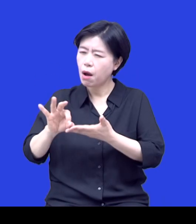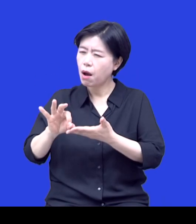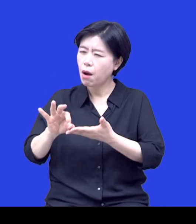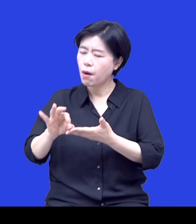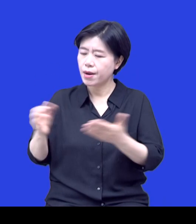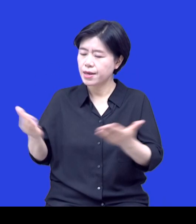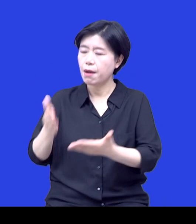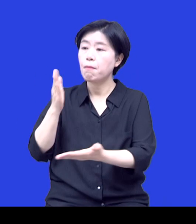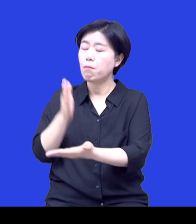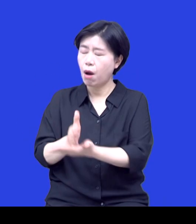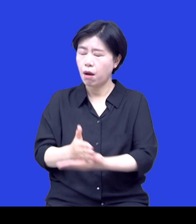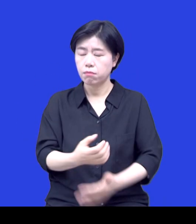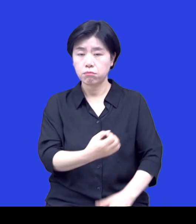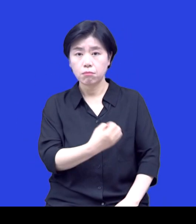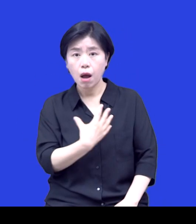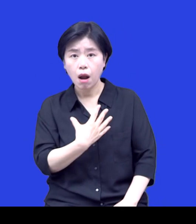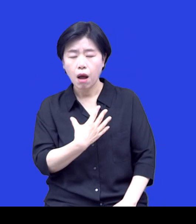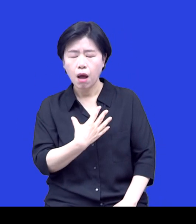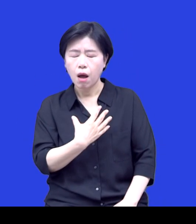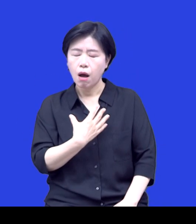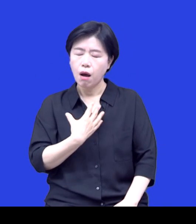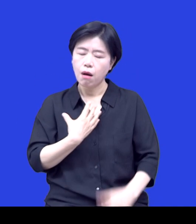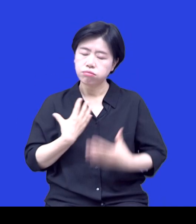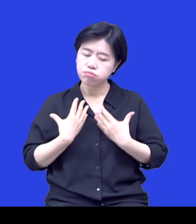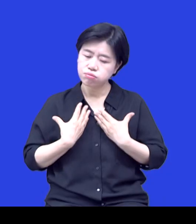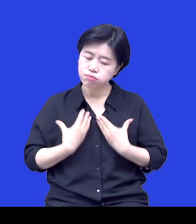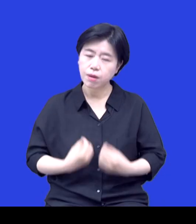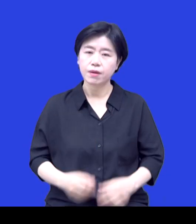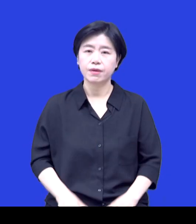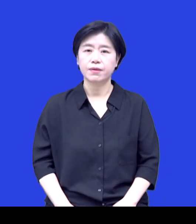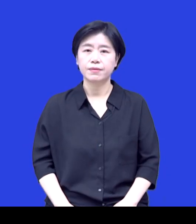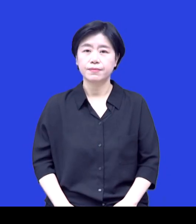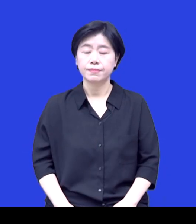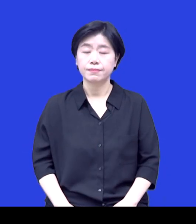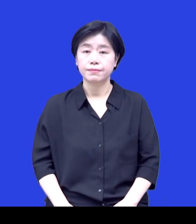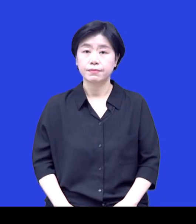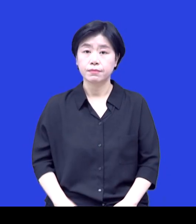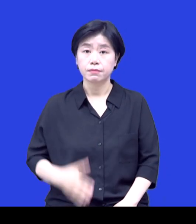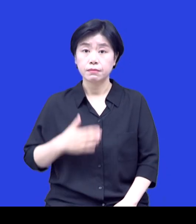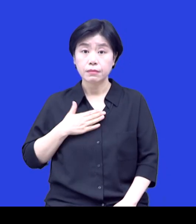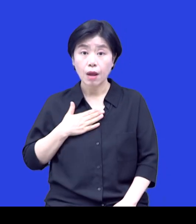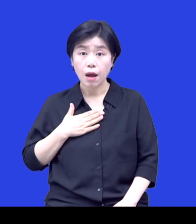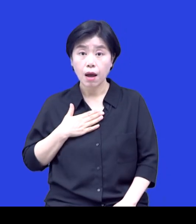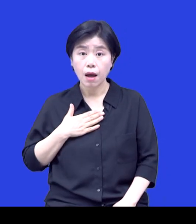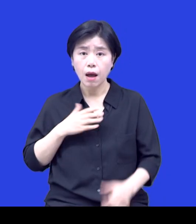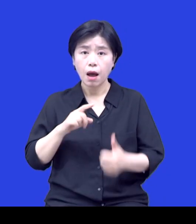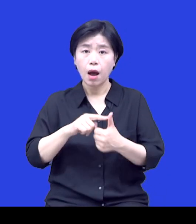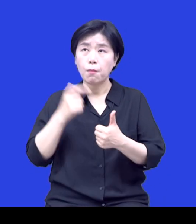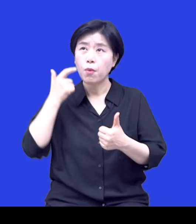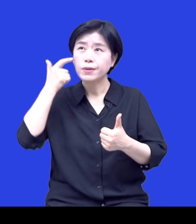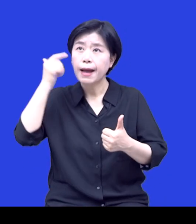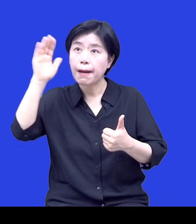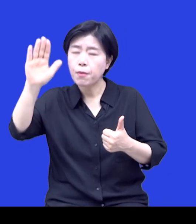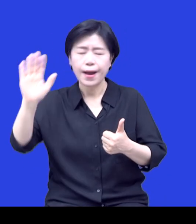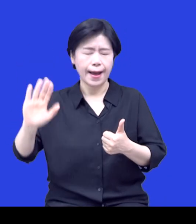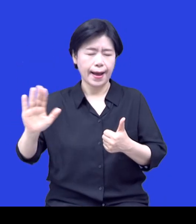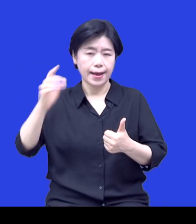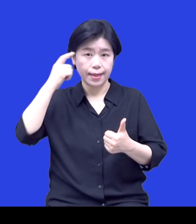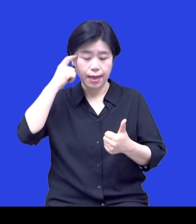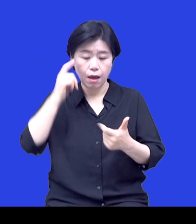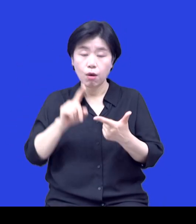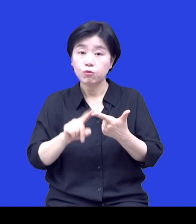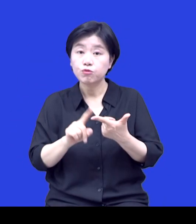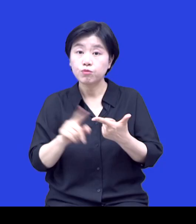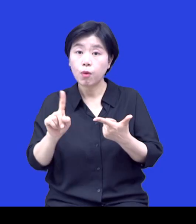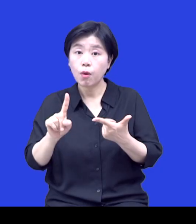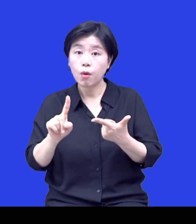내고 근데 난 너무 속이 상했어요. 왜냐하면은 목사 되기 싫어서 저는 그때 변호사 준비를 하고 있었는데 그 둘을